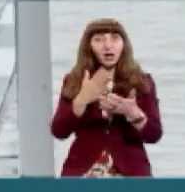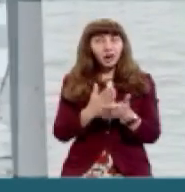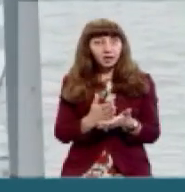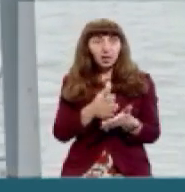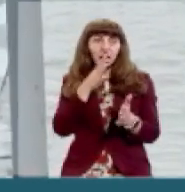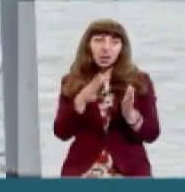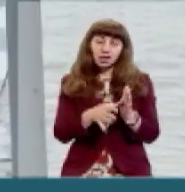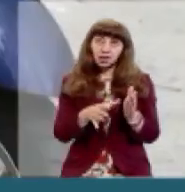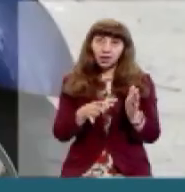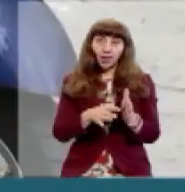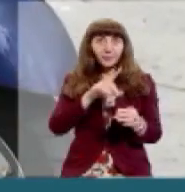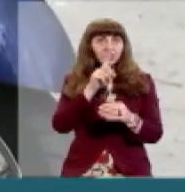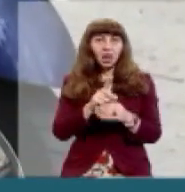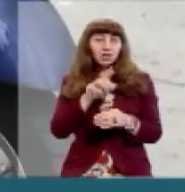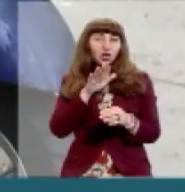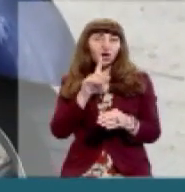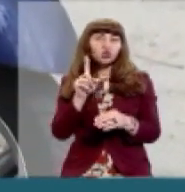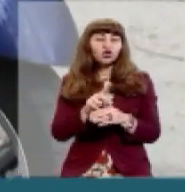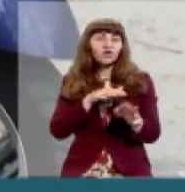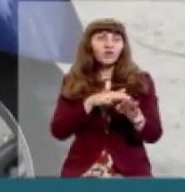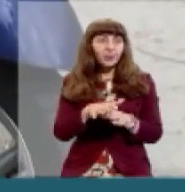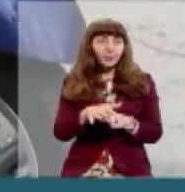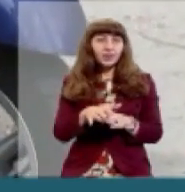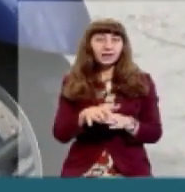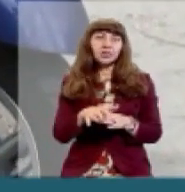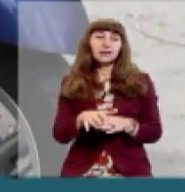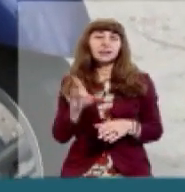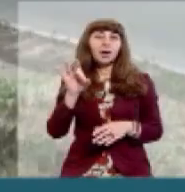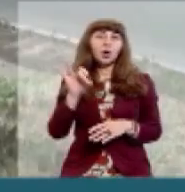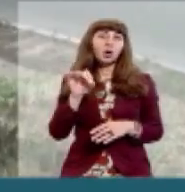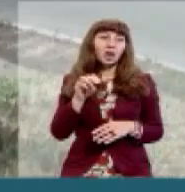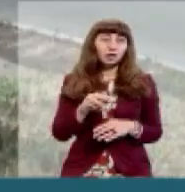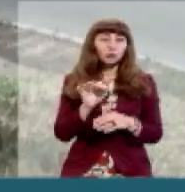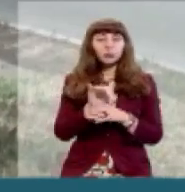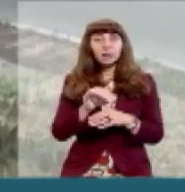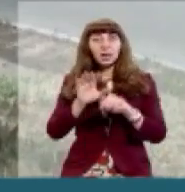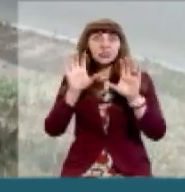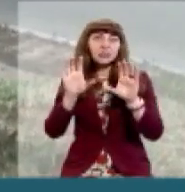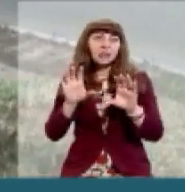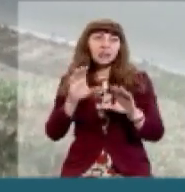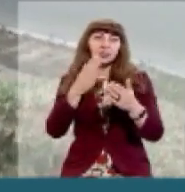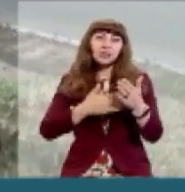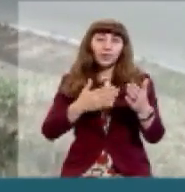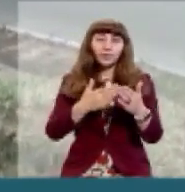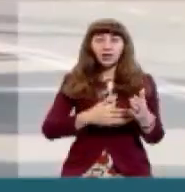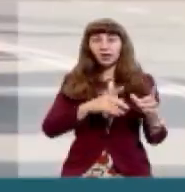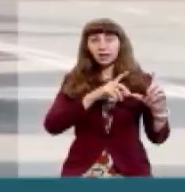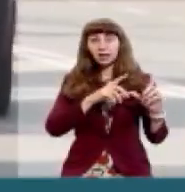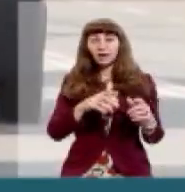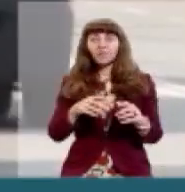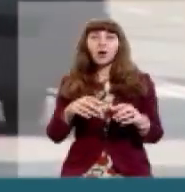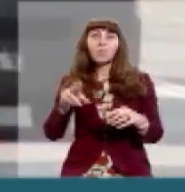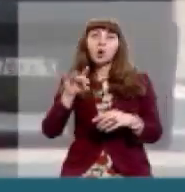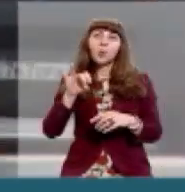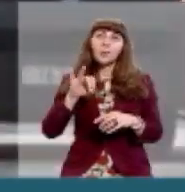малого электрического транспортного средства и электрического самоката. Устанавливаются запреты для водителей мопедов,